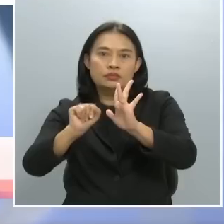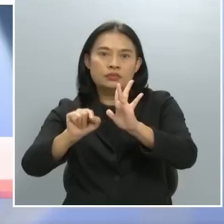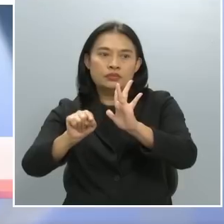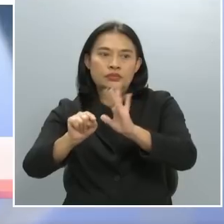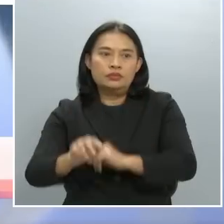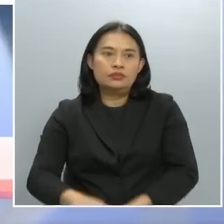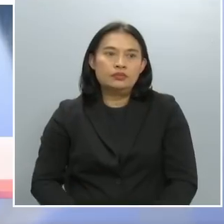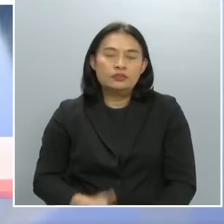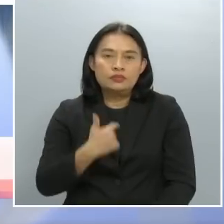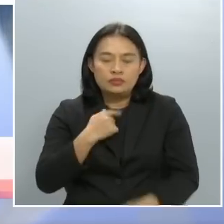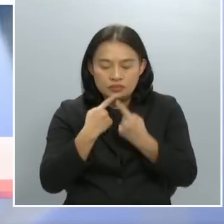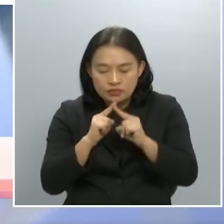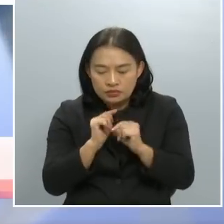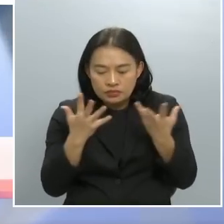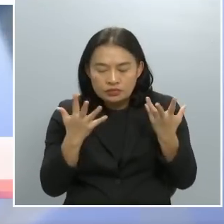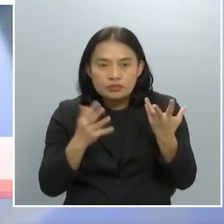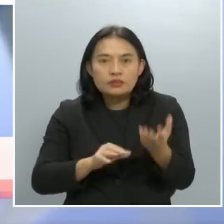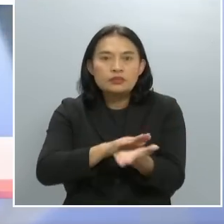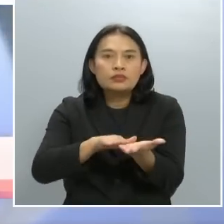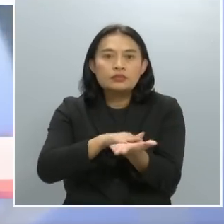ไม่สะดวกตอบเลยค่ะขอโทษที